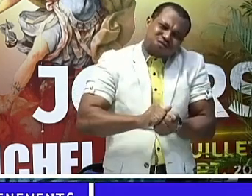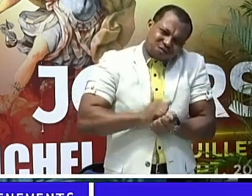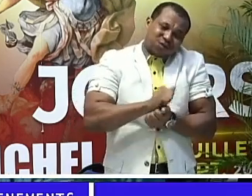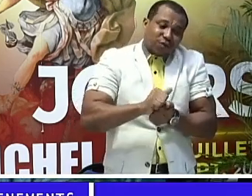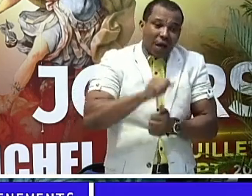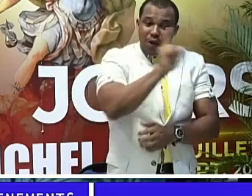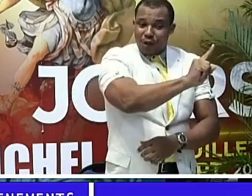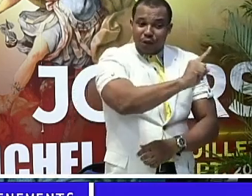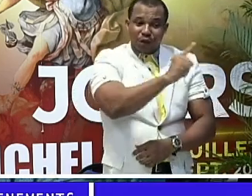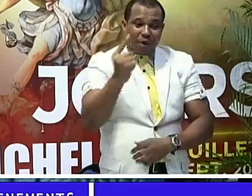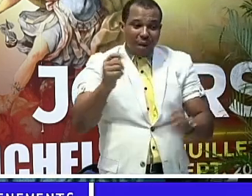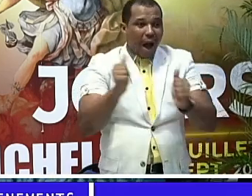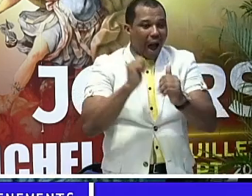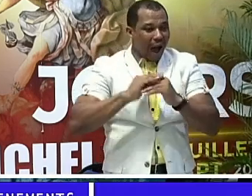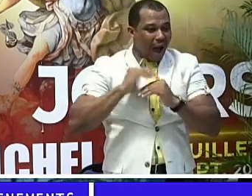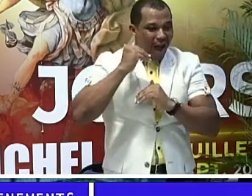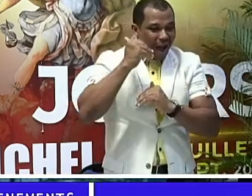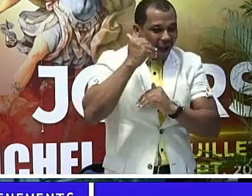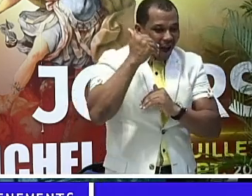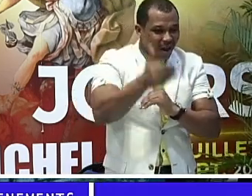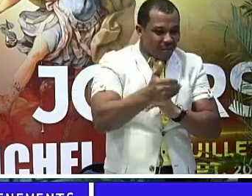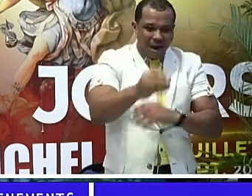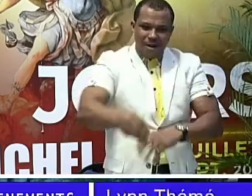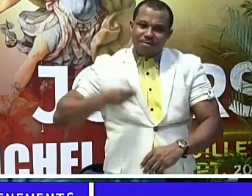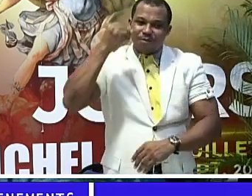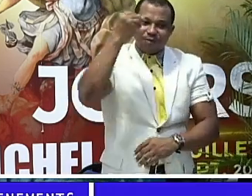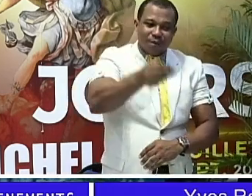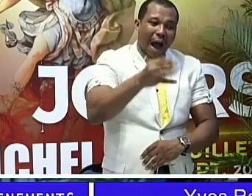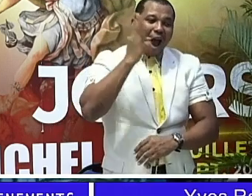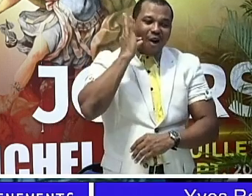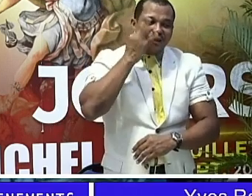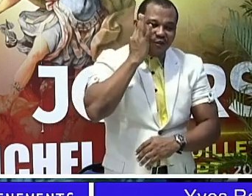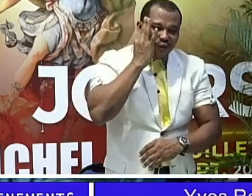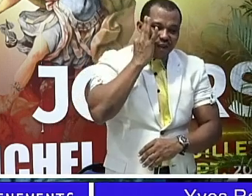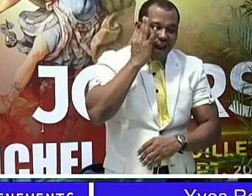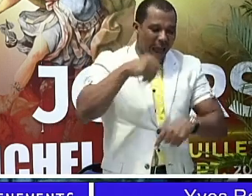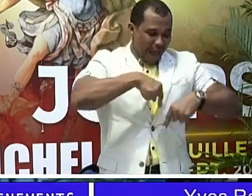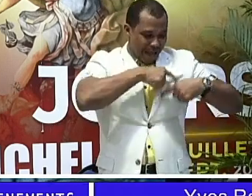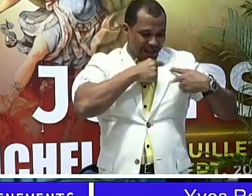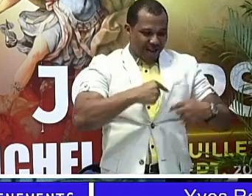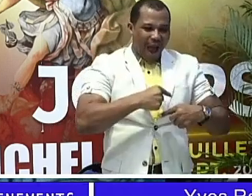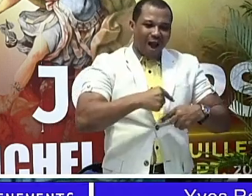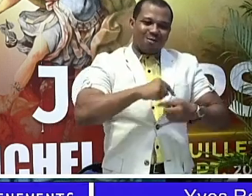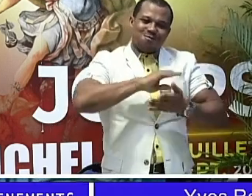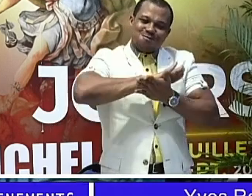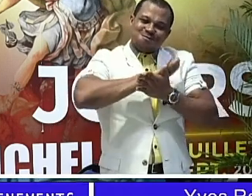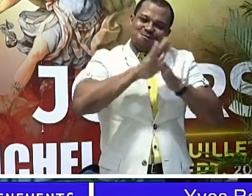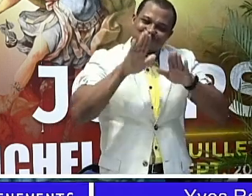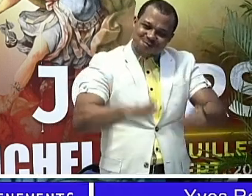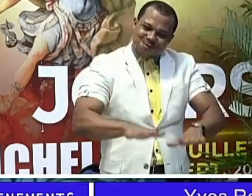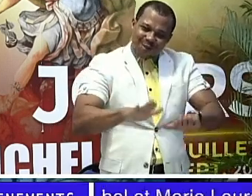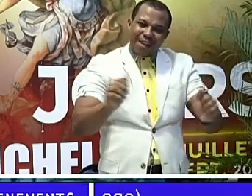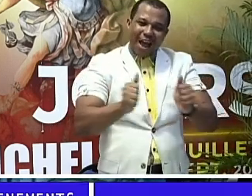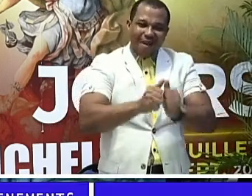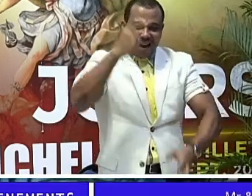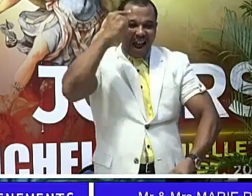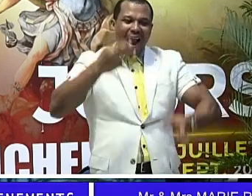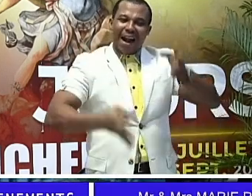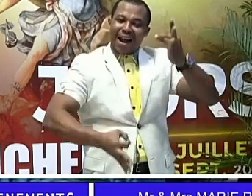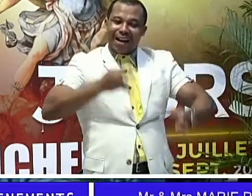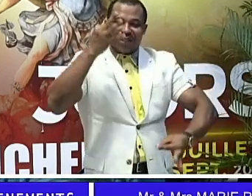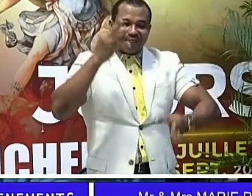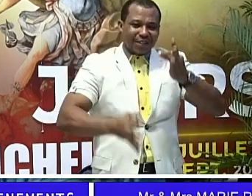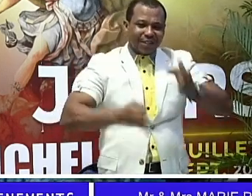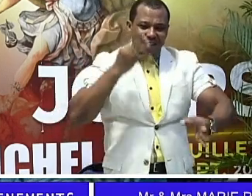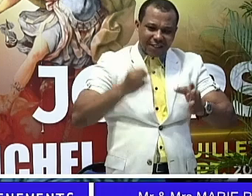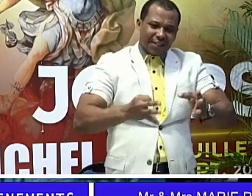Seulement après ça, li bay fruit ke posé à justice. C'est pour ça